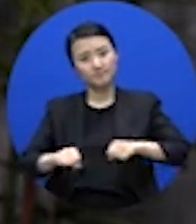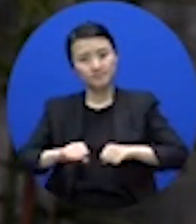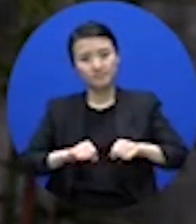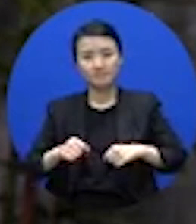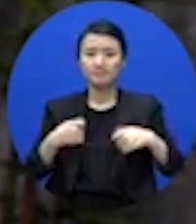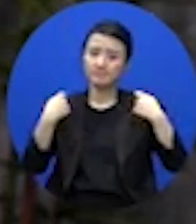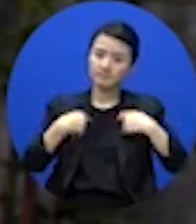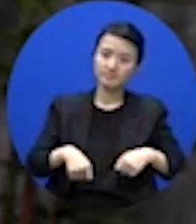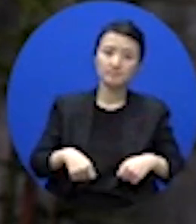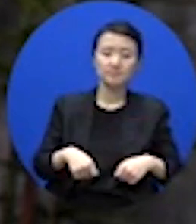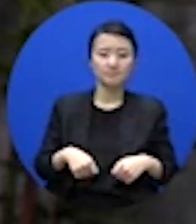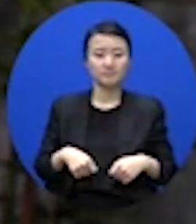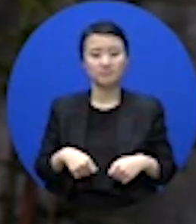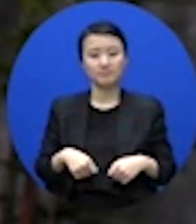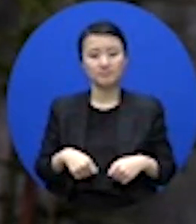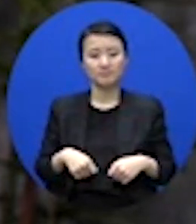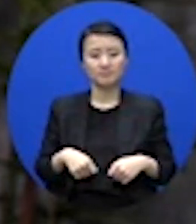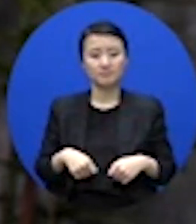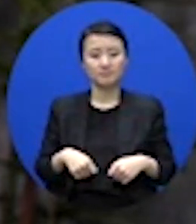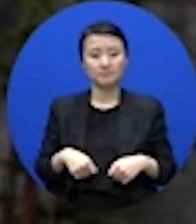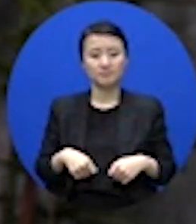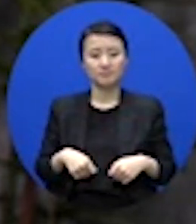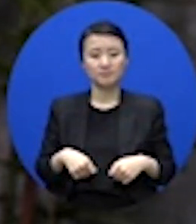매일 하던 것처럼 옷 입고, 네,